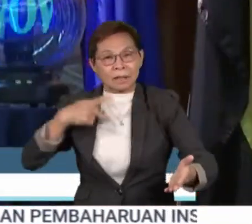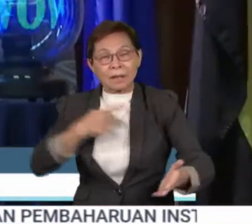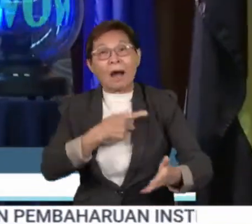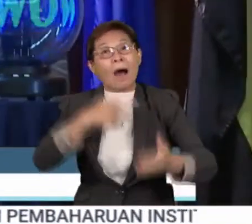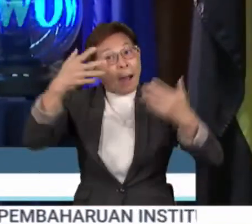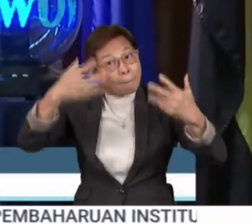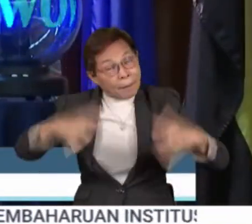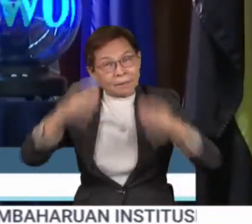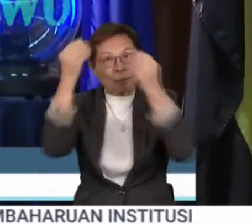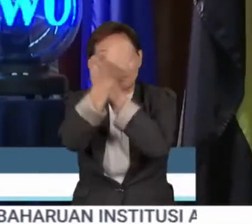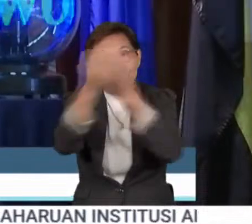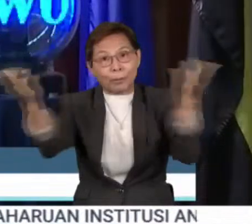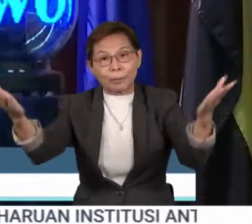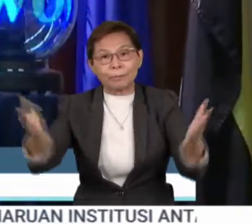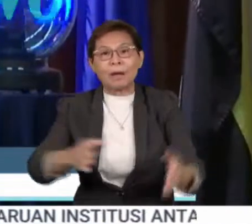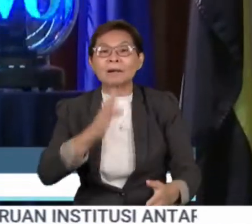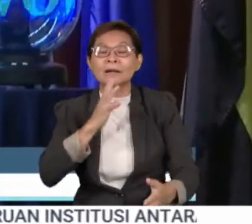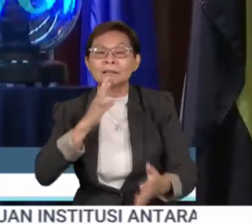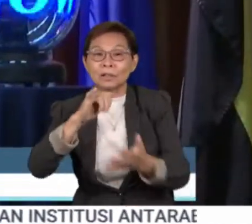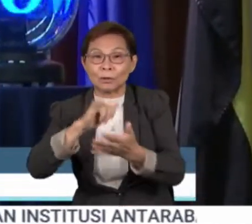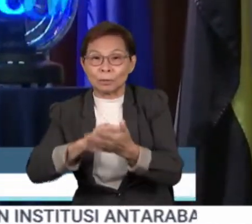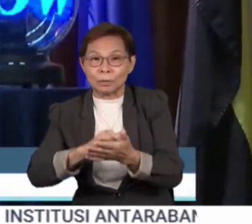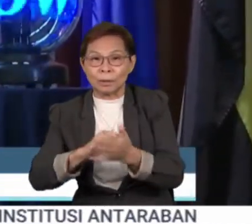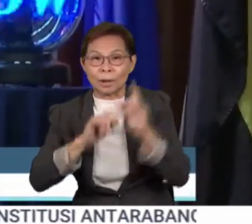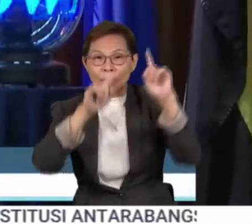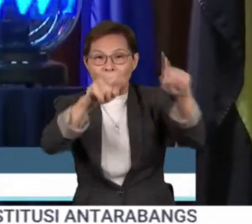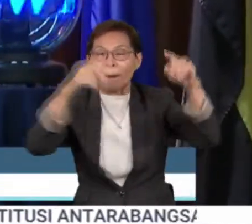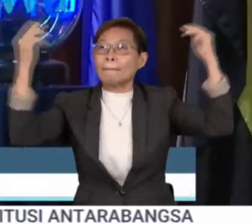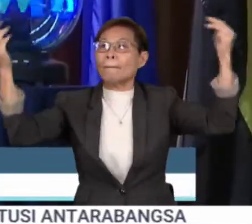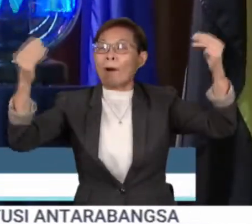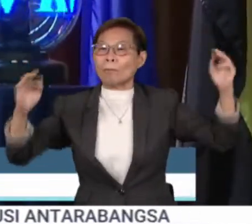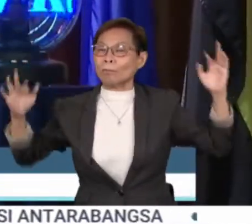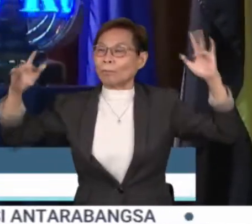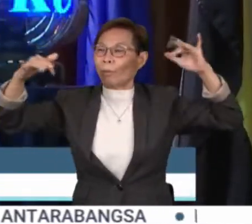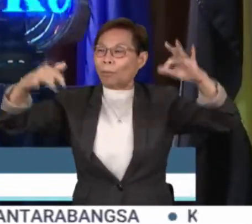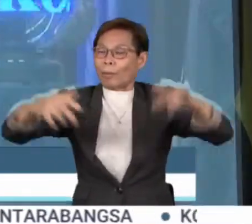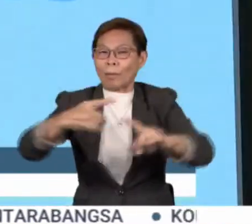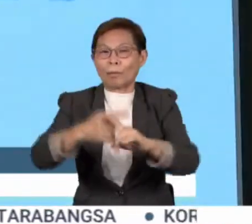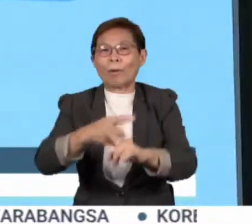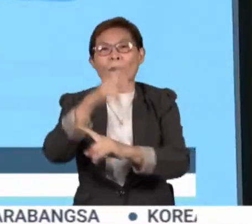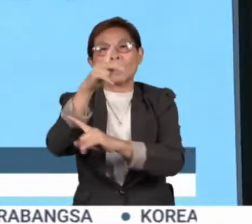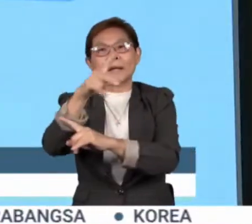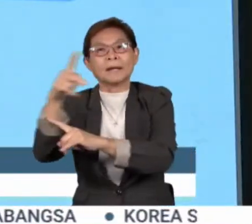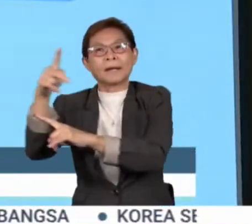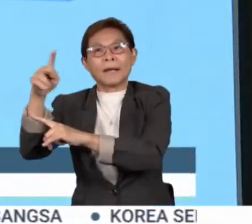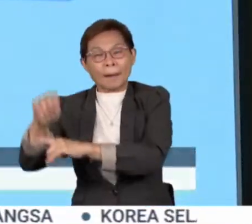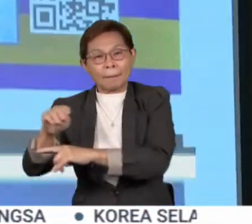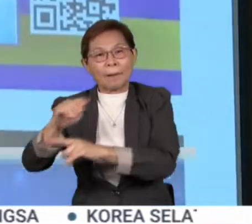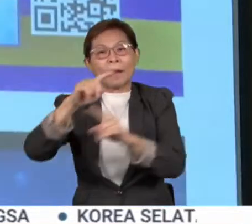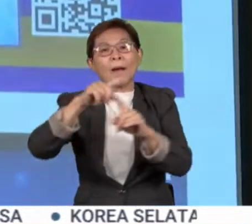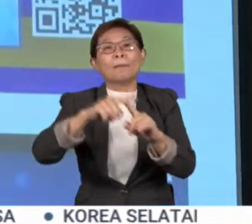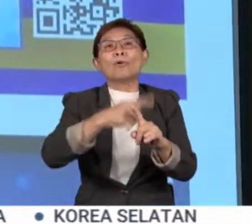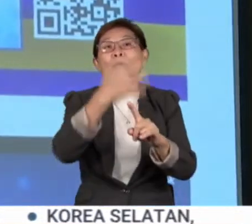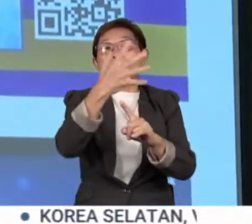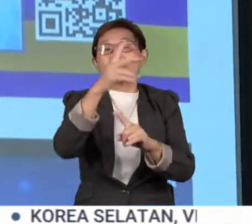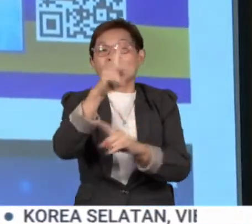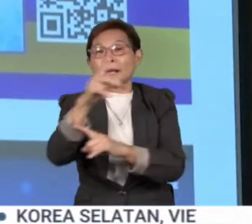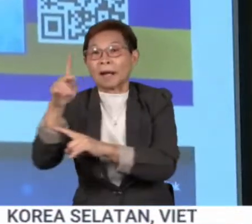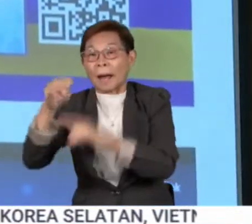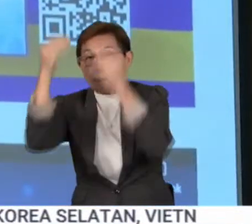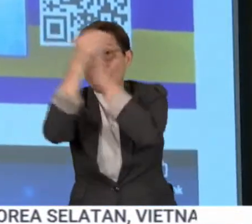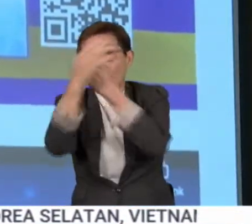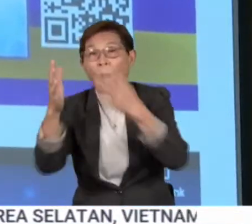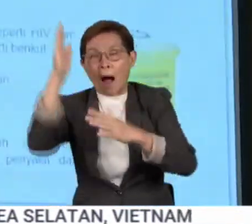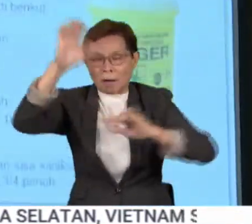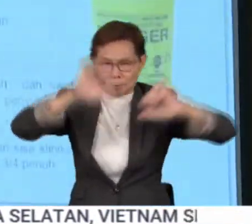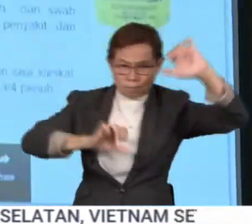pengumuman. Beliau berkata demikian selepas menghadiri Majlis Perhimpunan Bulanan Kementerian Kesihatan. Mei lepas, KKM mengumumkan